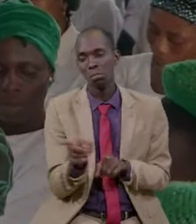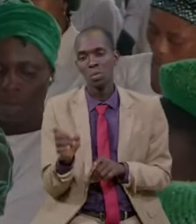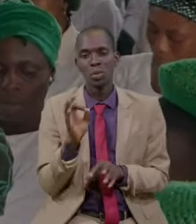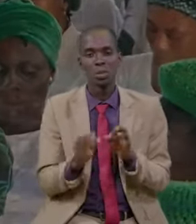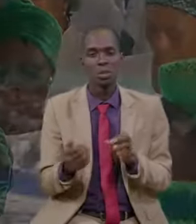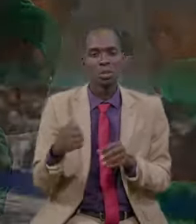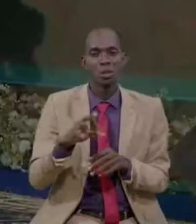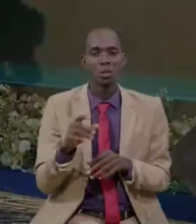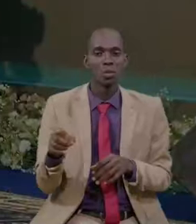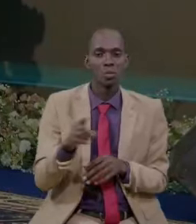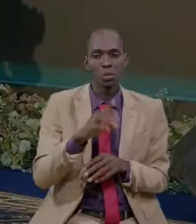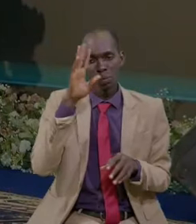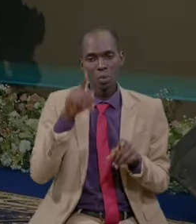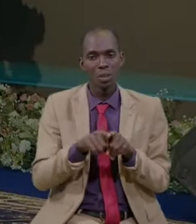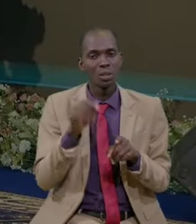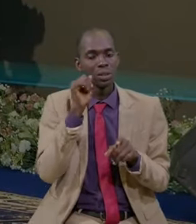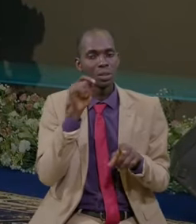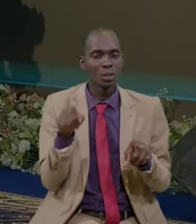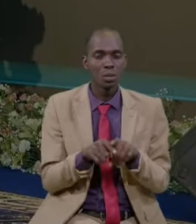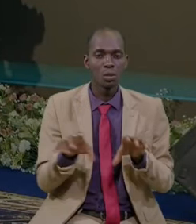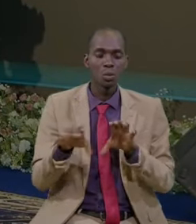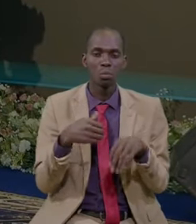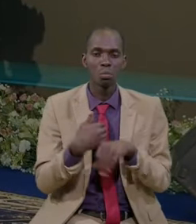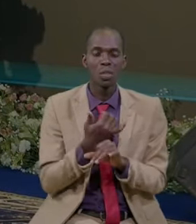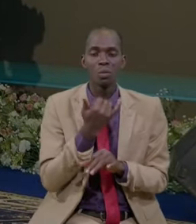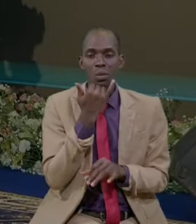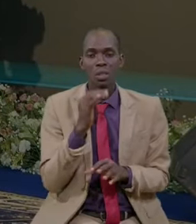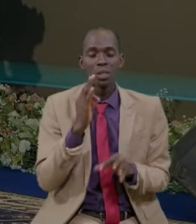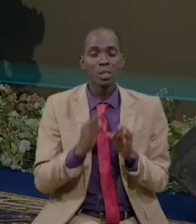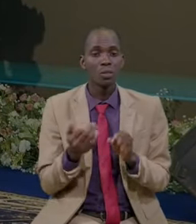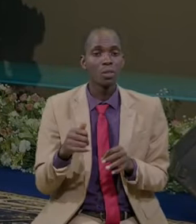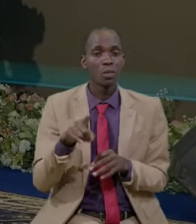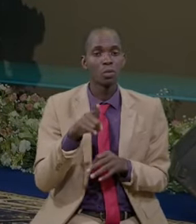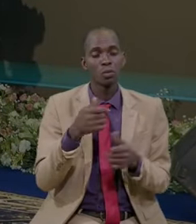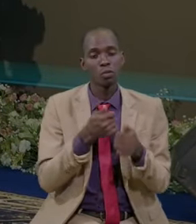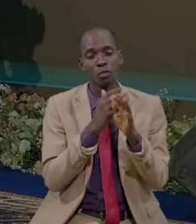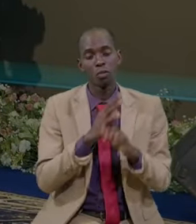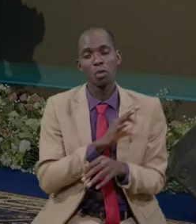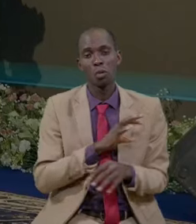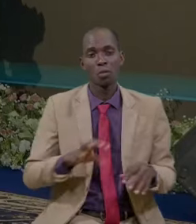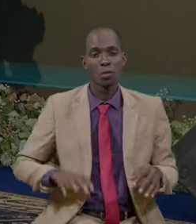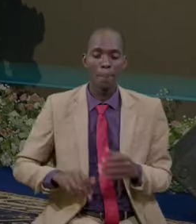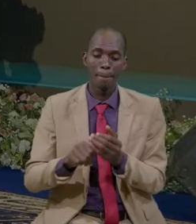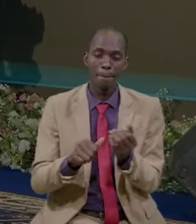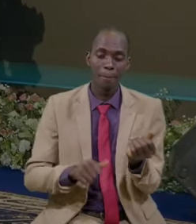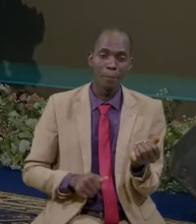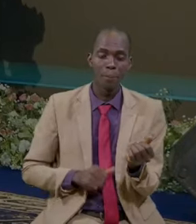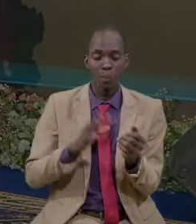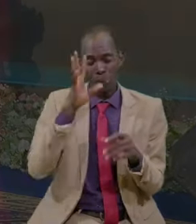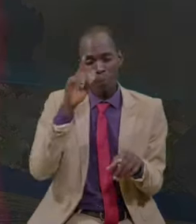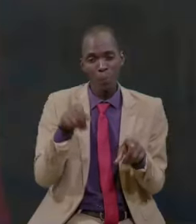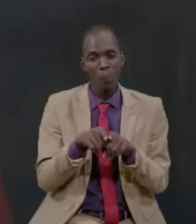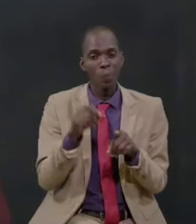frères et sœurs, quelqu'un s'égare, c'est quelqu'un suivant de Christ. Mes frères, si quelqu'un parmi